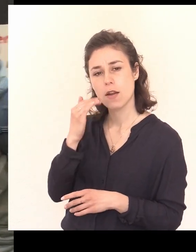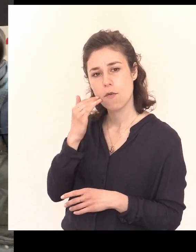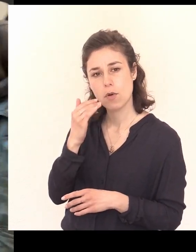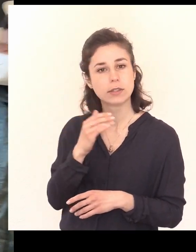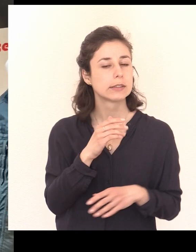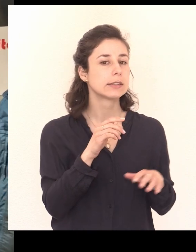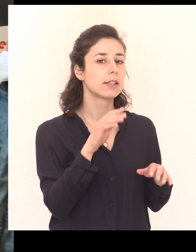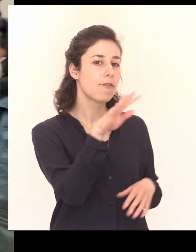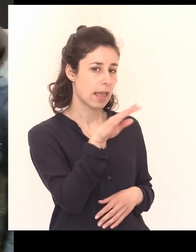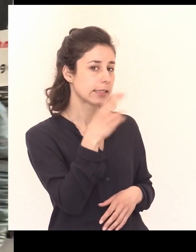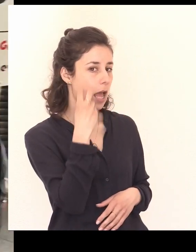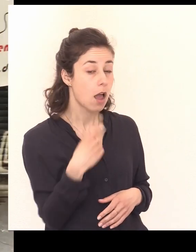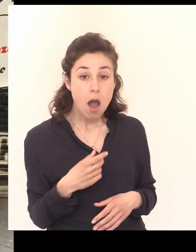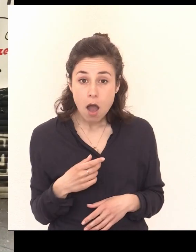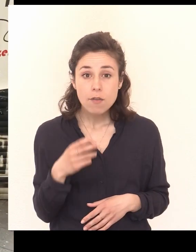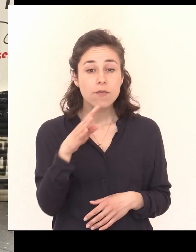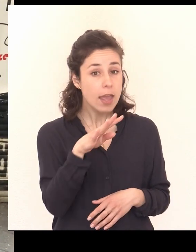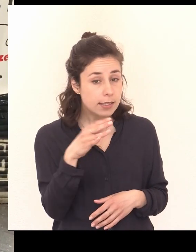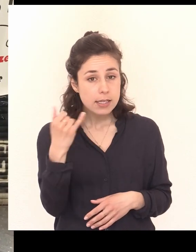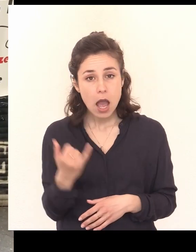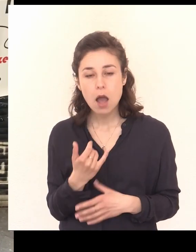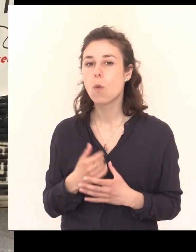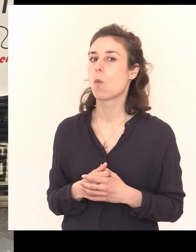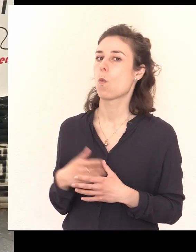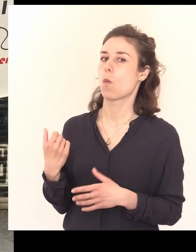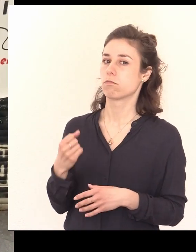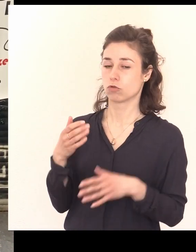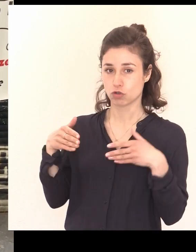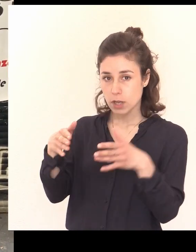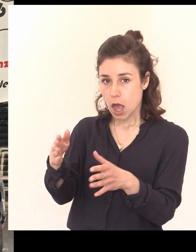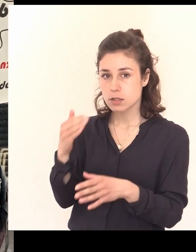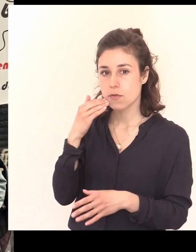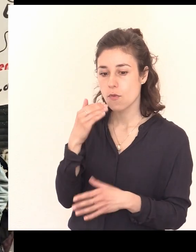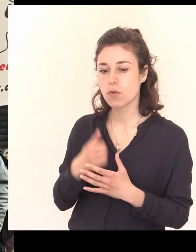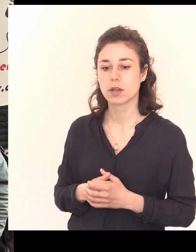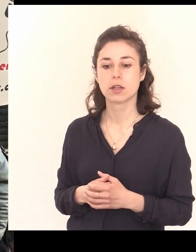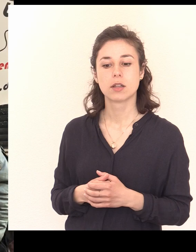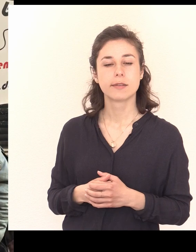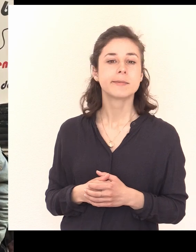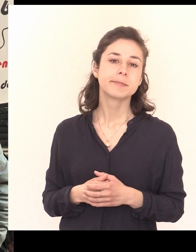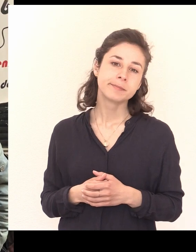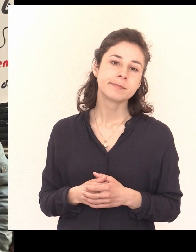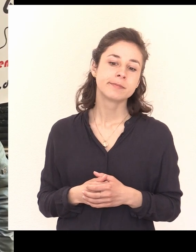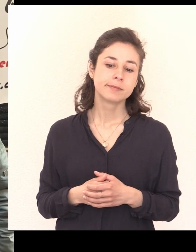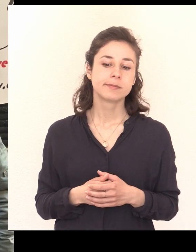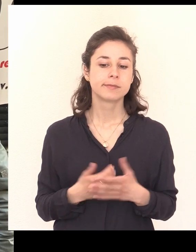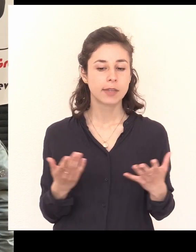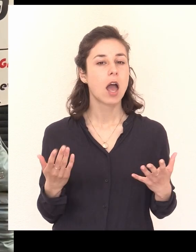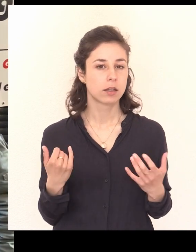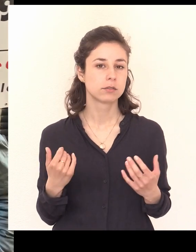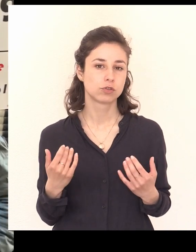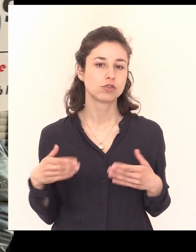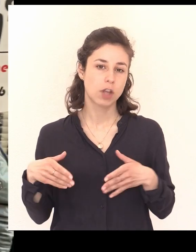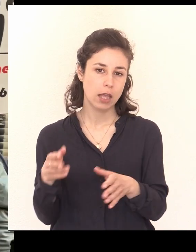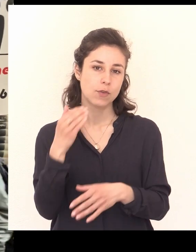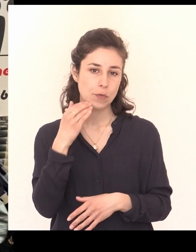Deutschland? 14 Jahre. 14 Jahre? 14 Jahre, und, ja. Wieso auf der Straße? Aber ich bin nicht,